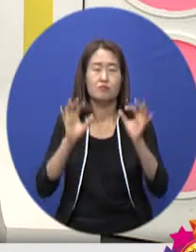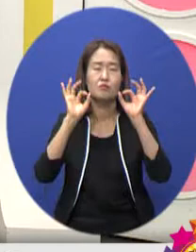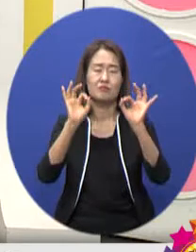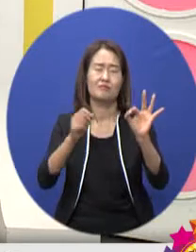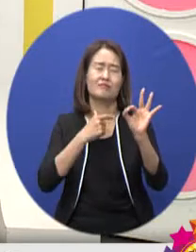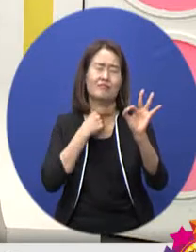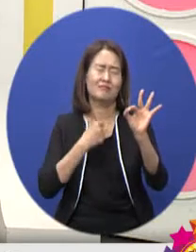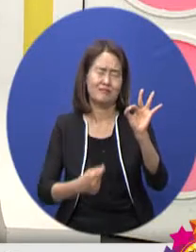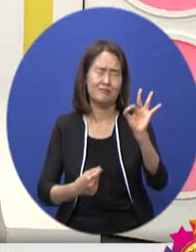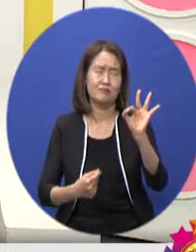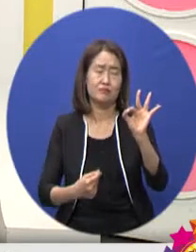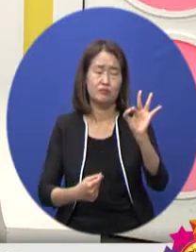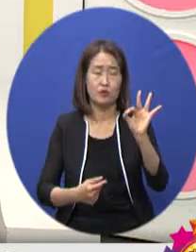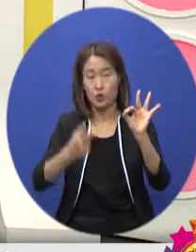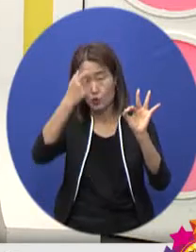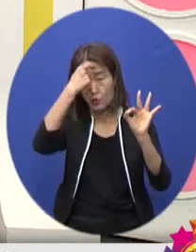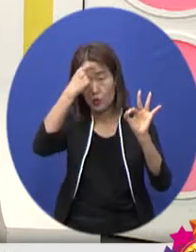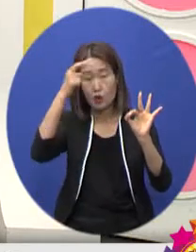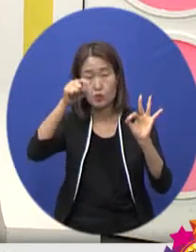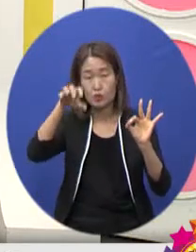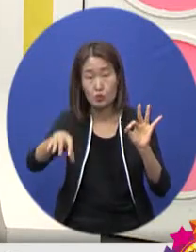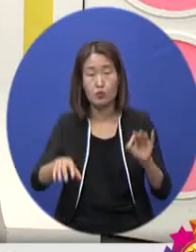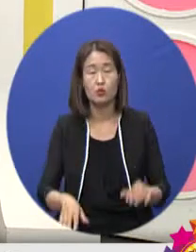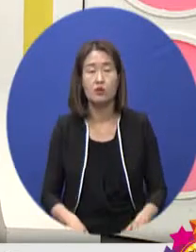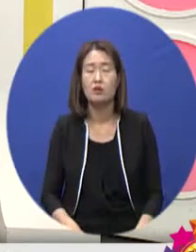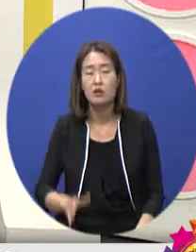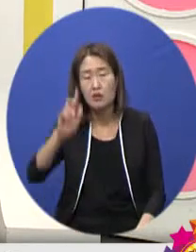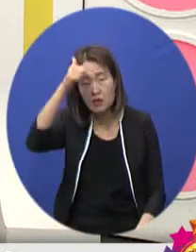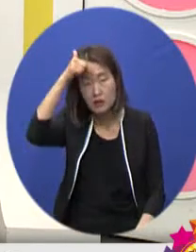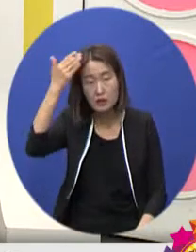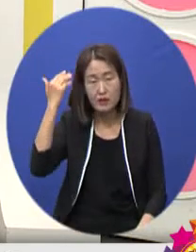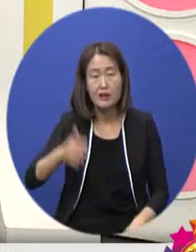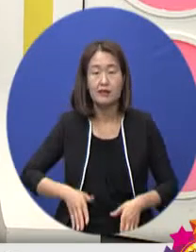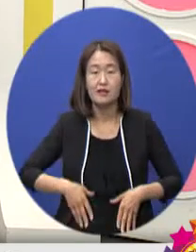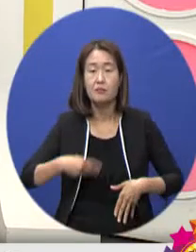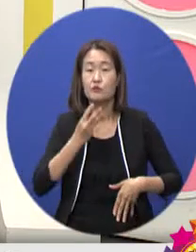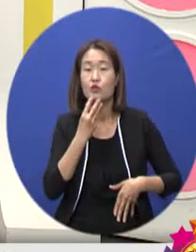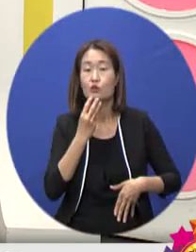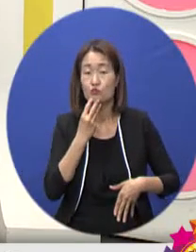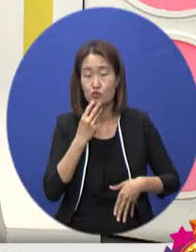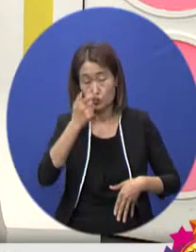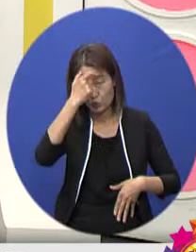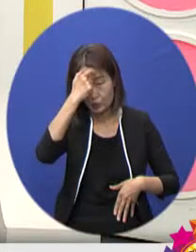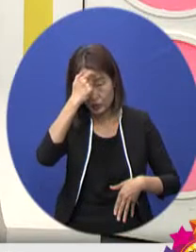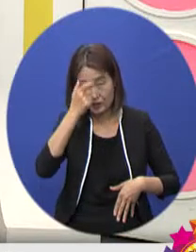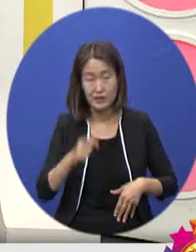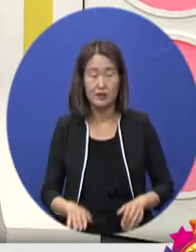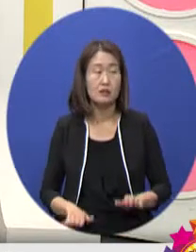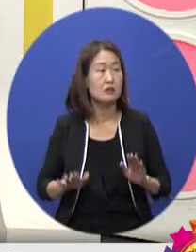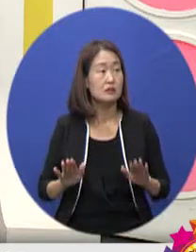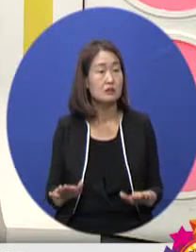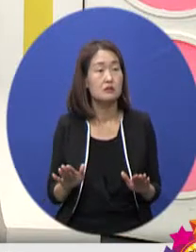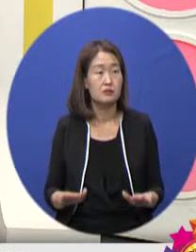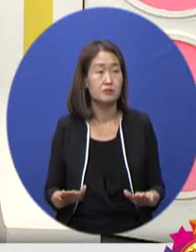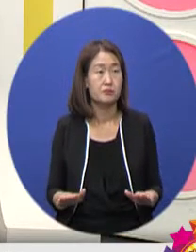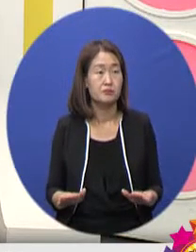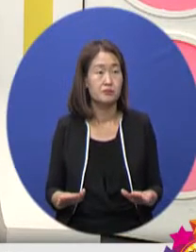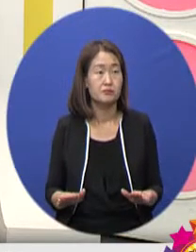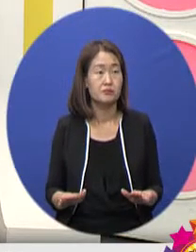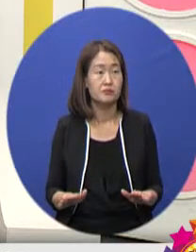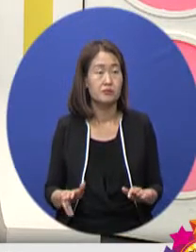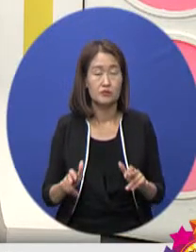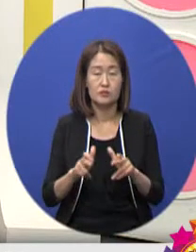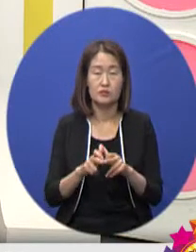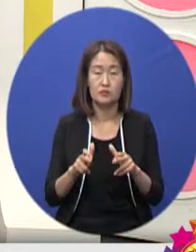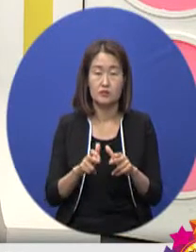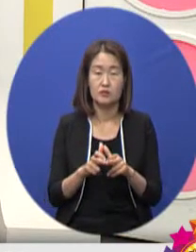싶어서. 네, 어느 교회에 계셨던 분인데요? 옛날에 남서울 교회인데요. 지금 네. 지금은 저기